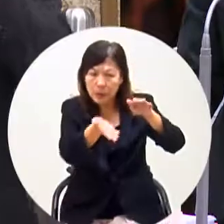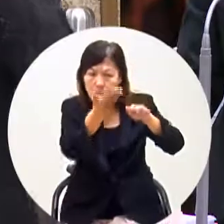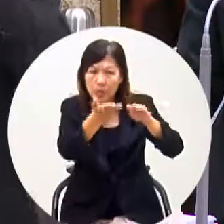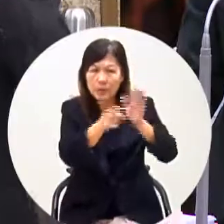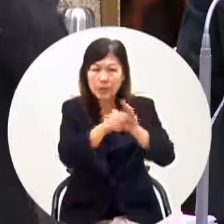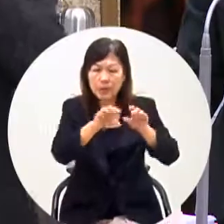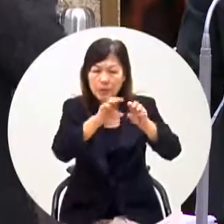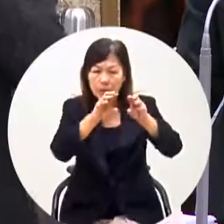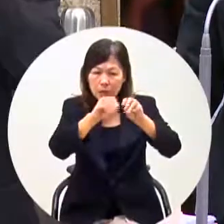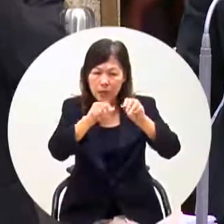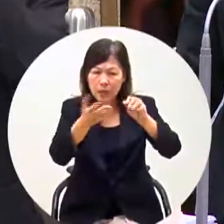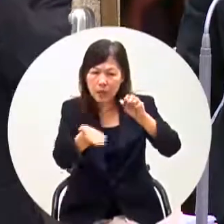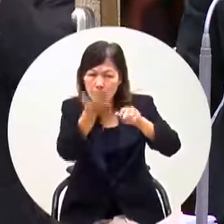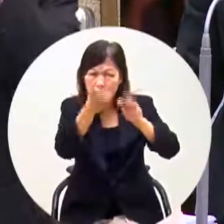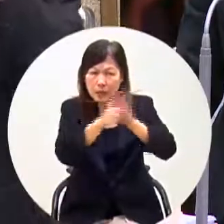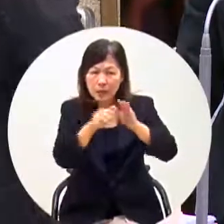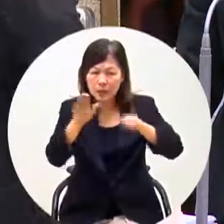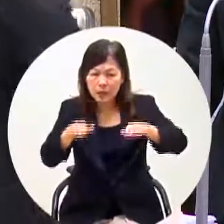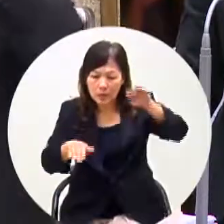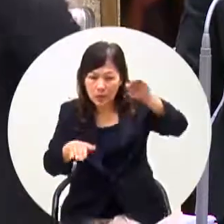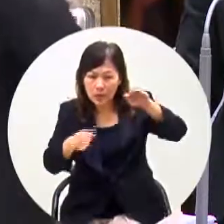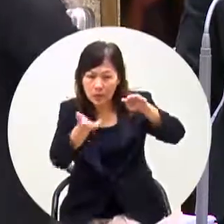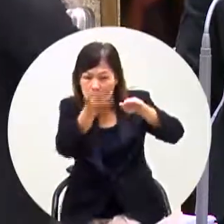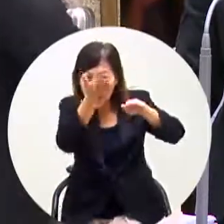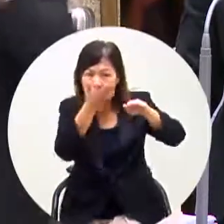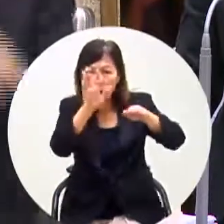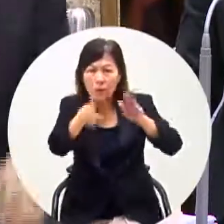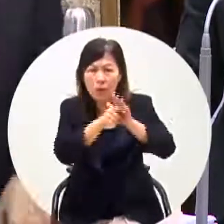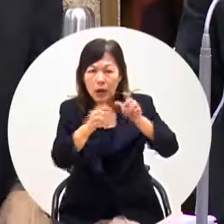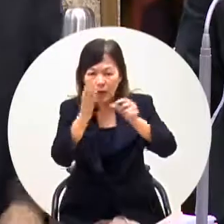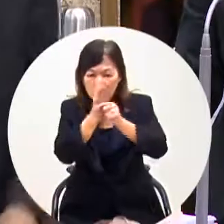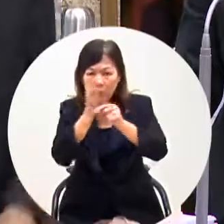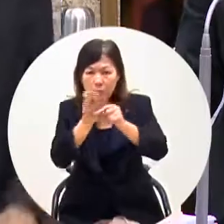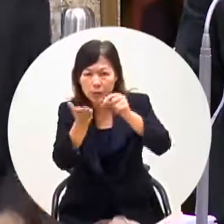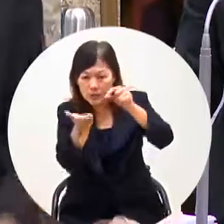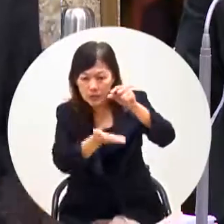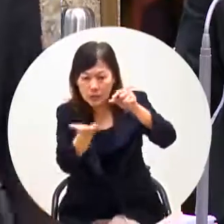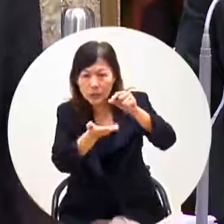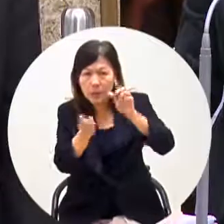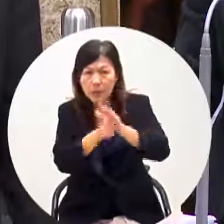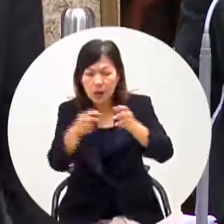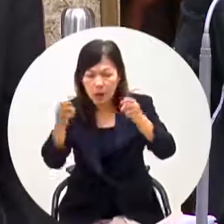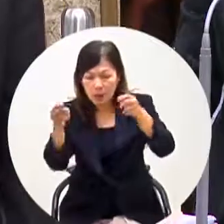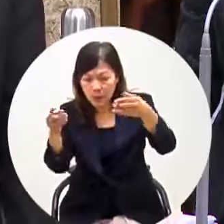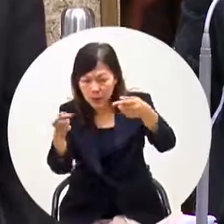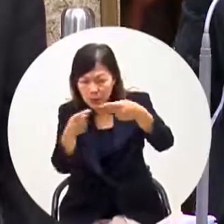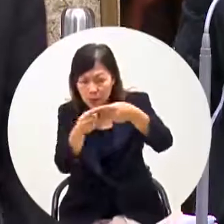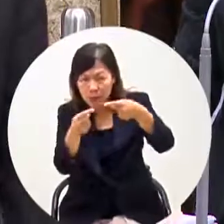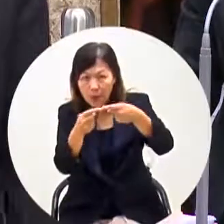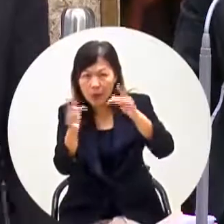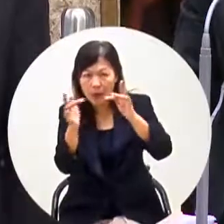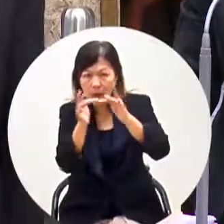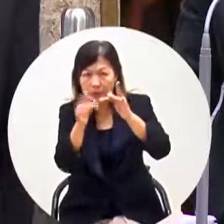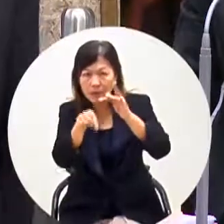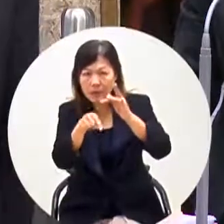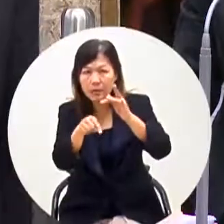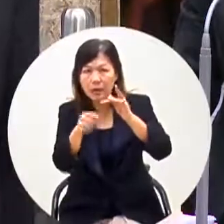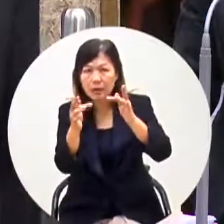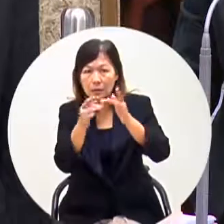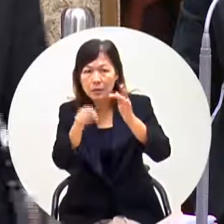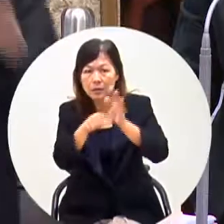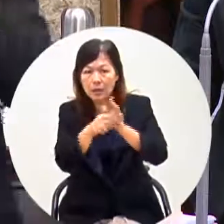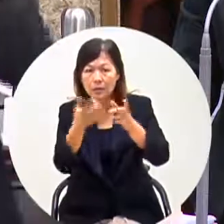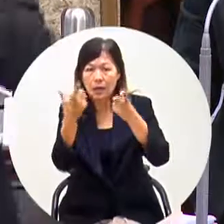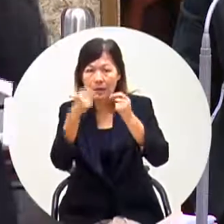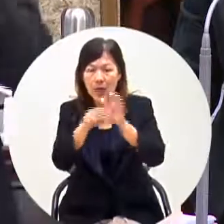是顶盘，一个下盘，啊，但是中有一个小接的所在，迄叫我迄工甲。医生咧讲的时阵，迄叫做错